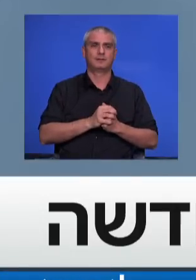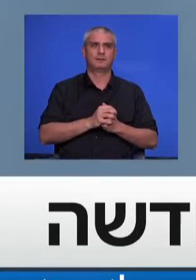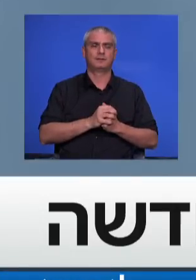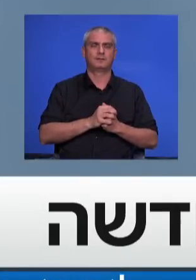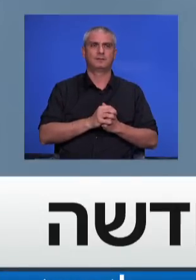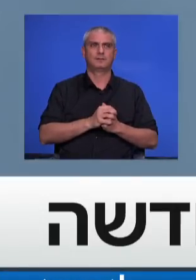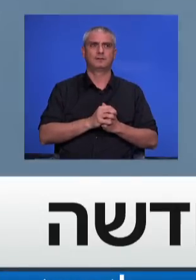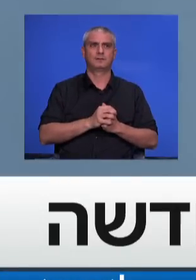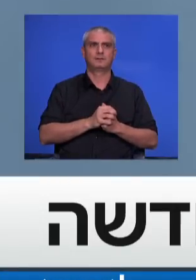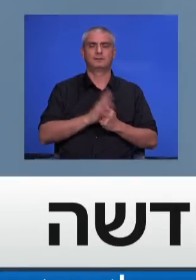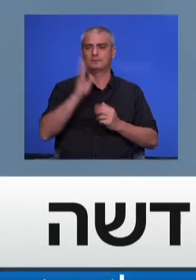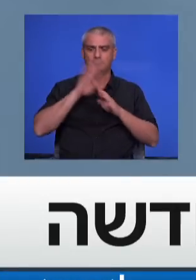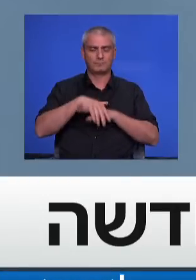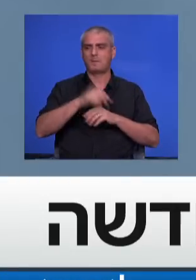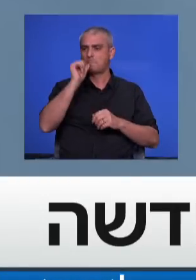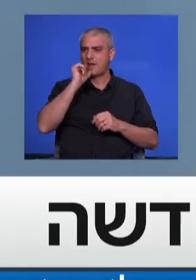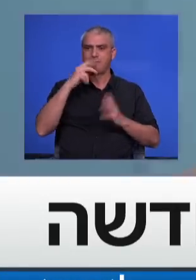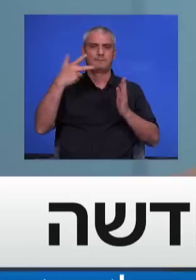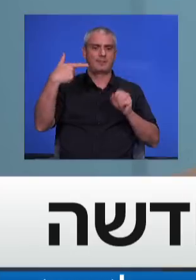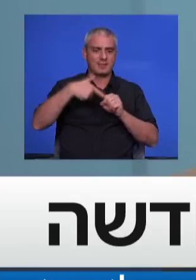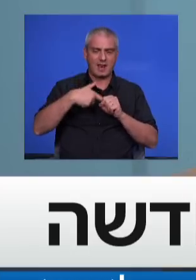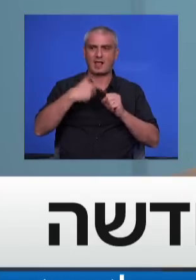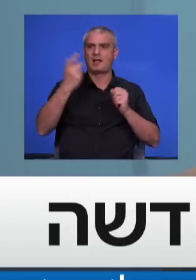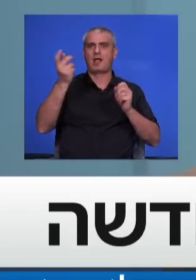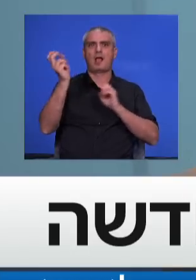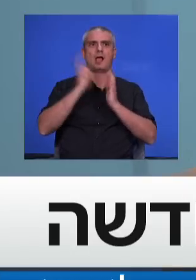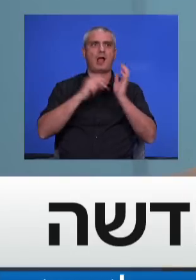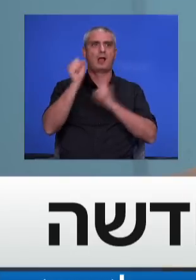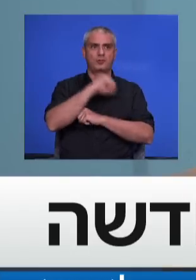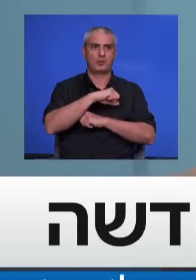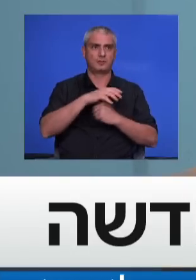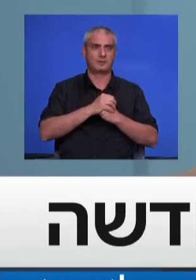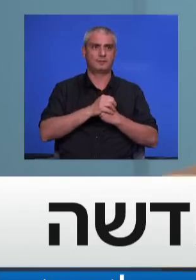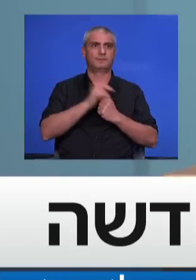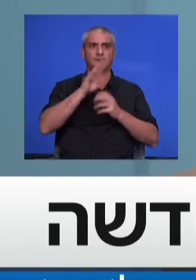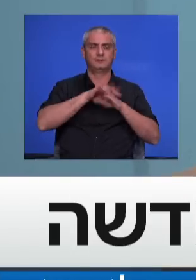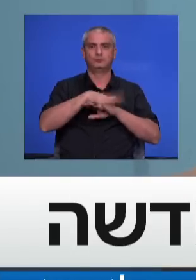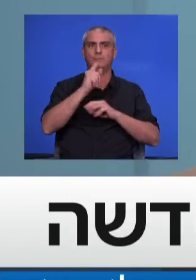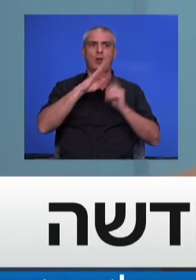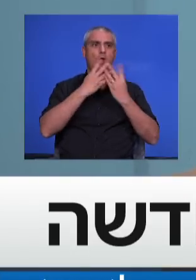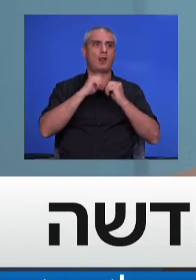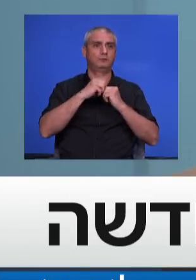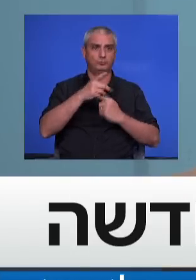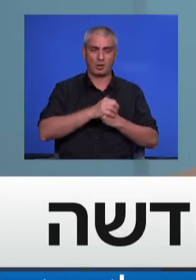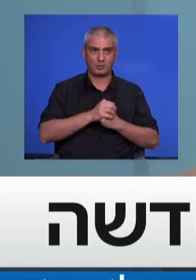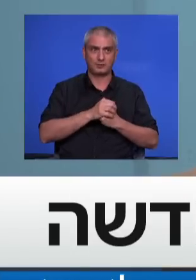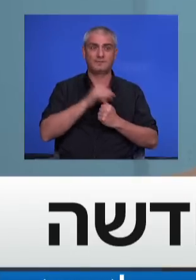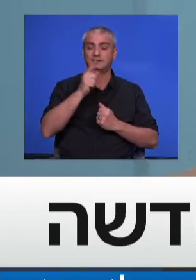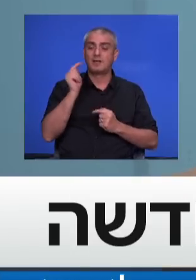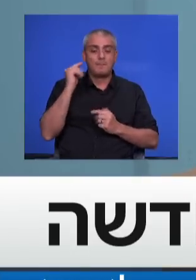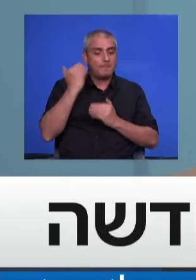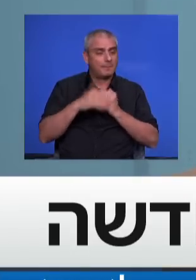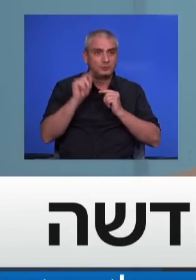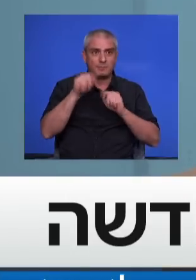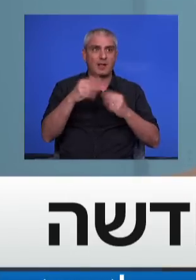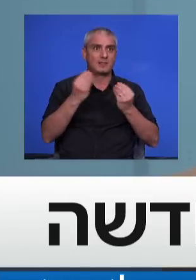שמל במים, בדלק, בארנונה, גוררת עלייה נוספת. המשפיע על המשפחות. וזה מגיע בסופו של דבר